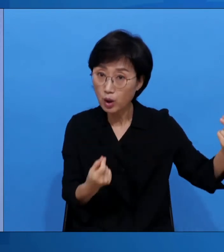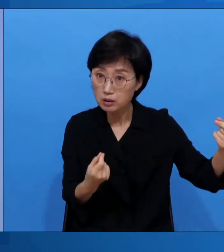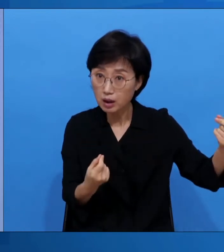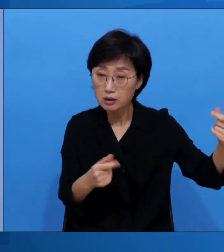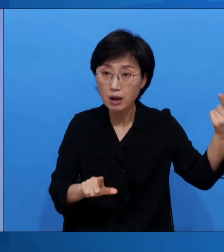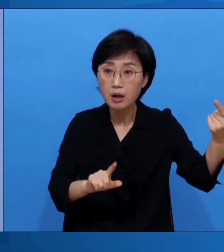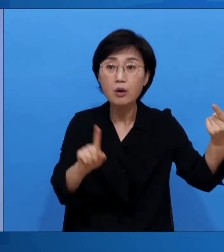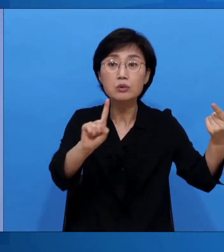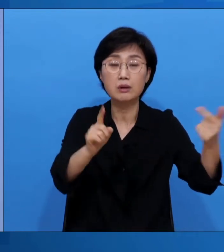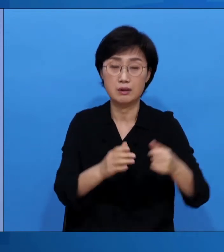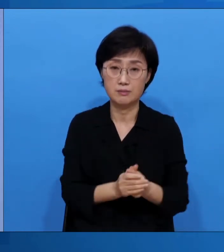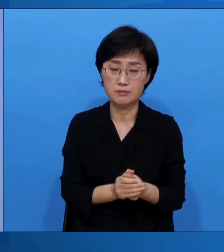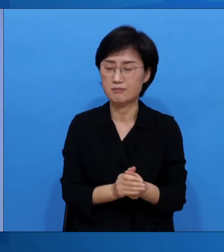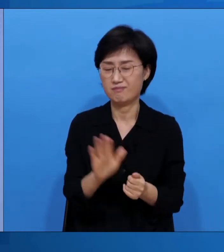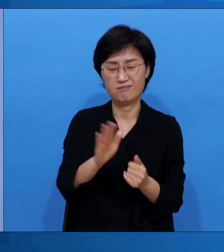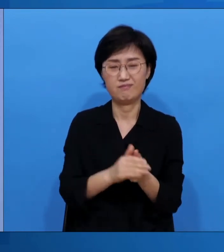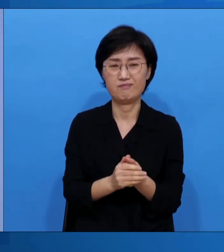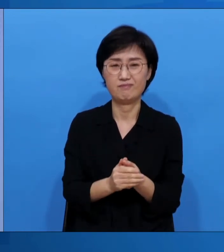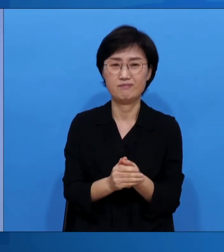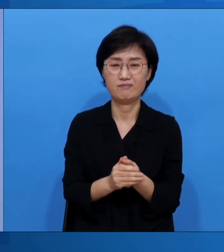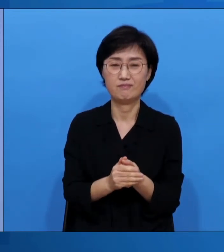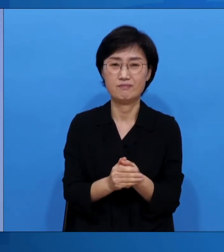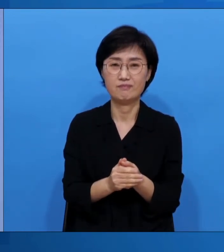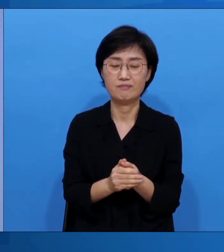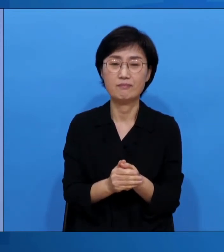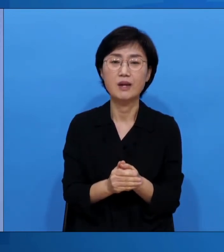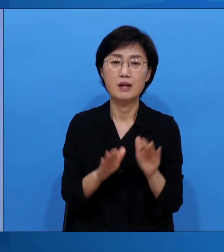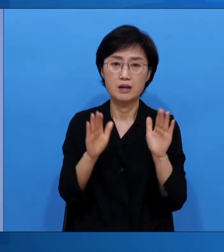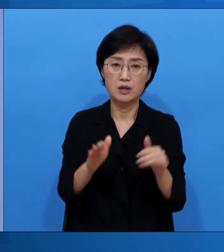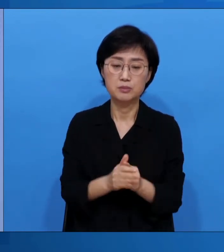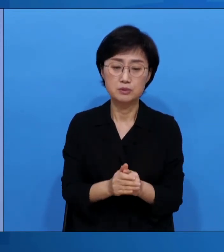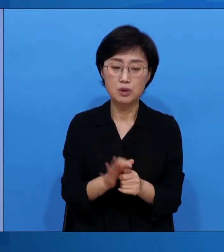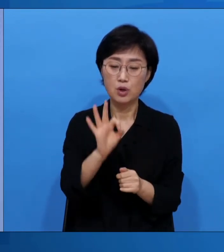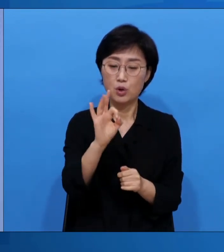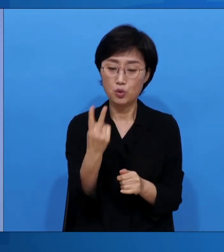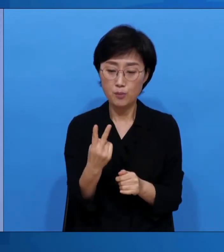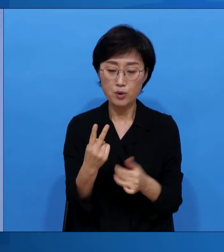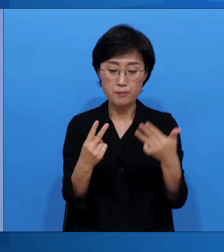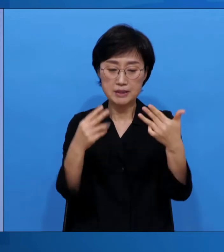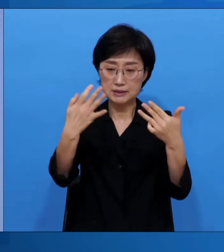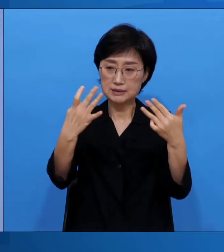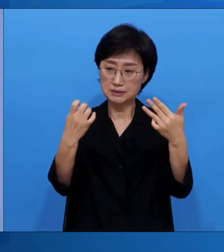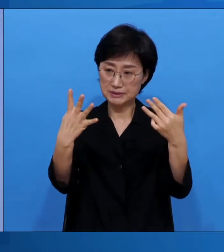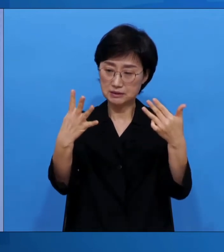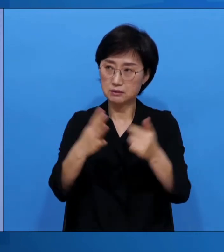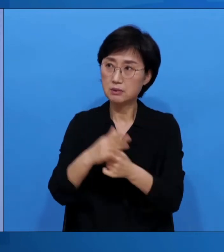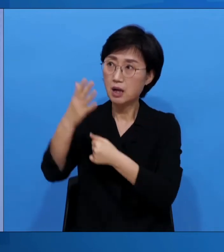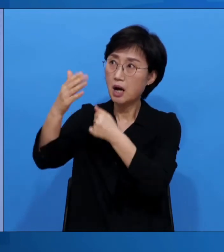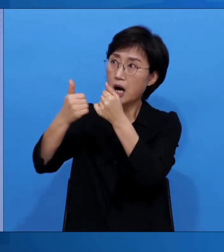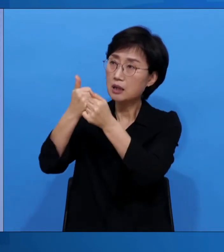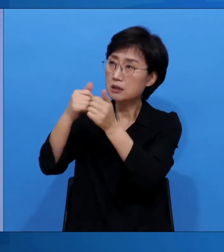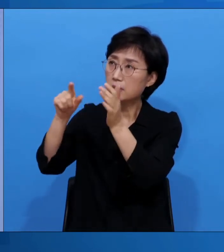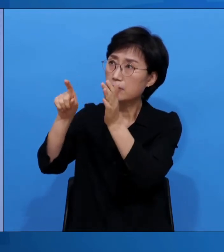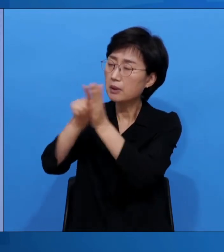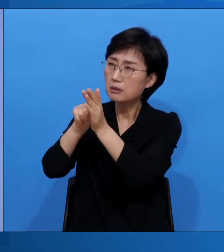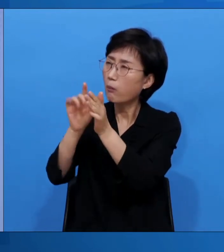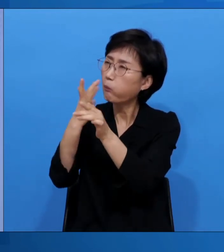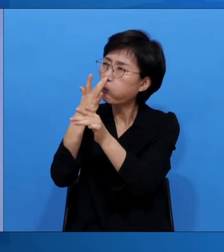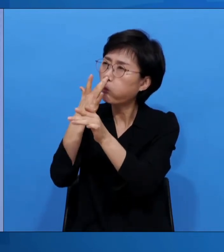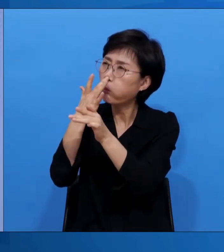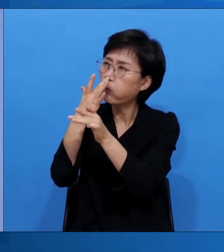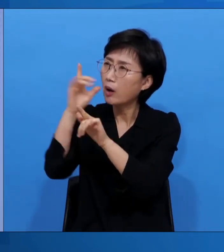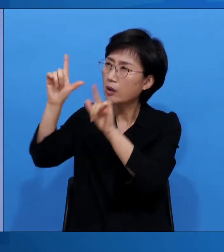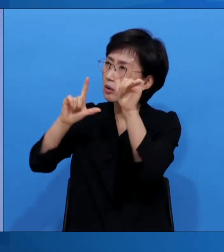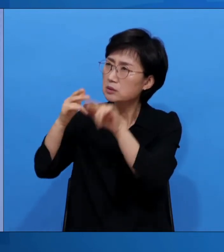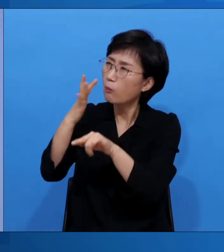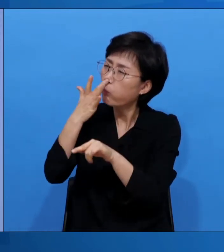can't be 길을 like 다 that. 잃어버렸어요. They've lost their way. 이래가지고 완전히 요한복음 8장 44절에 사단의 손에 잡힌데 너희 아비 마귀